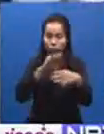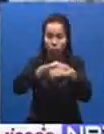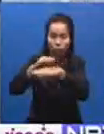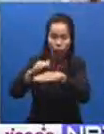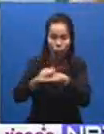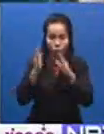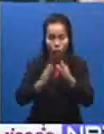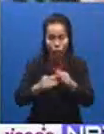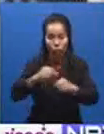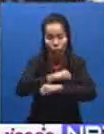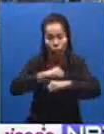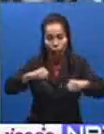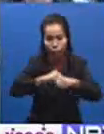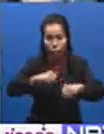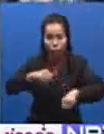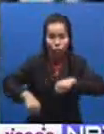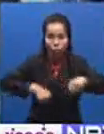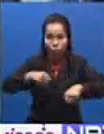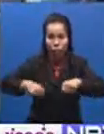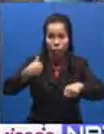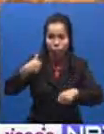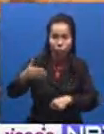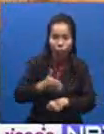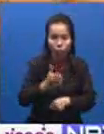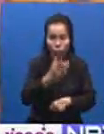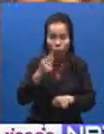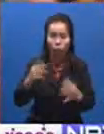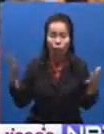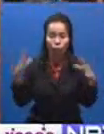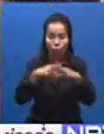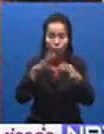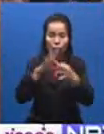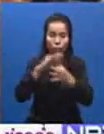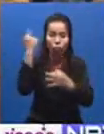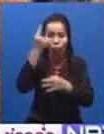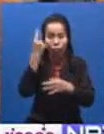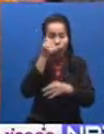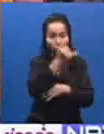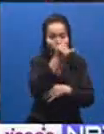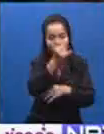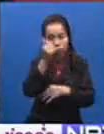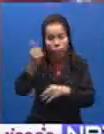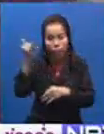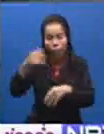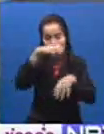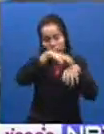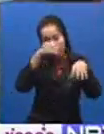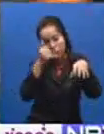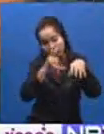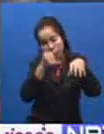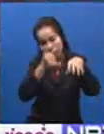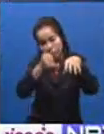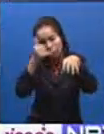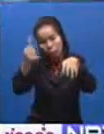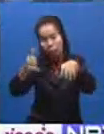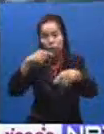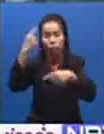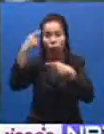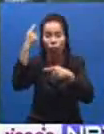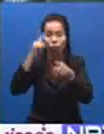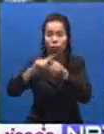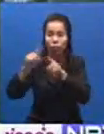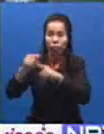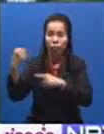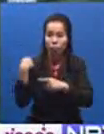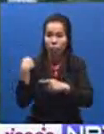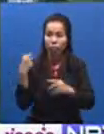ลานได้ออกกำลังกายพร้อมๆกับการท่องเที่ยวเรียนรู้สถานที่ท่องเที่ยวสำคัญทางประวัติศาสตร์หลายแห่ง ก็ได้มี